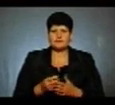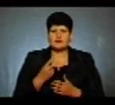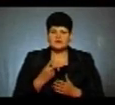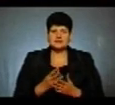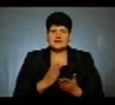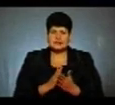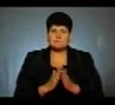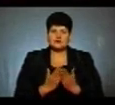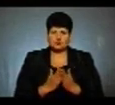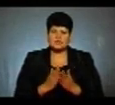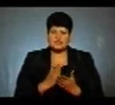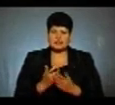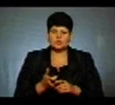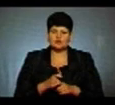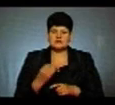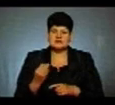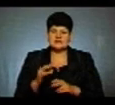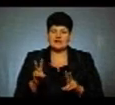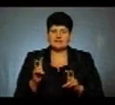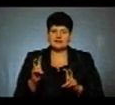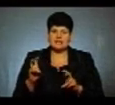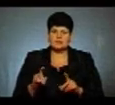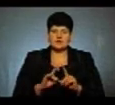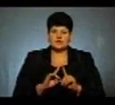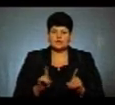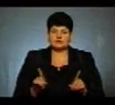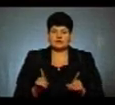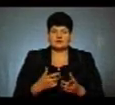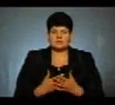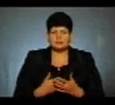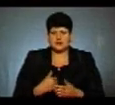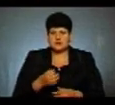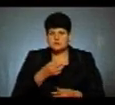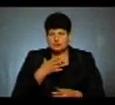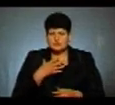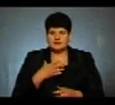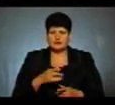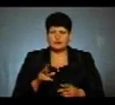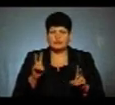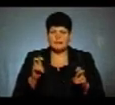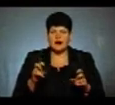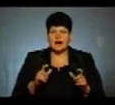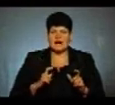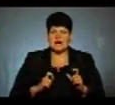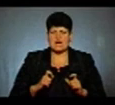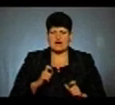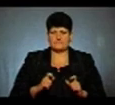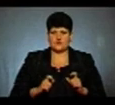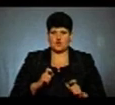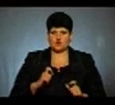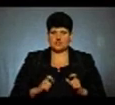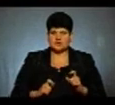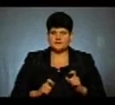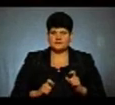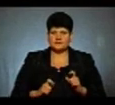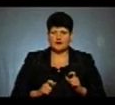є підручник. Є дуже цікаві теми. Особливо мені, наприклад, дуже сподобалася тема ревнощів. От коли сказали